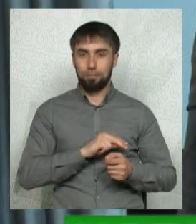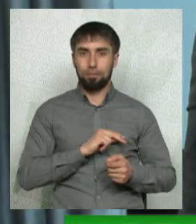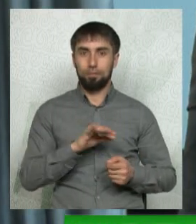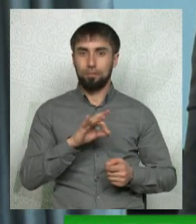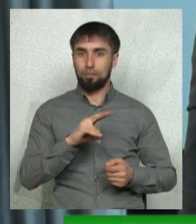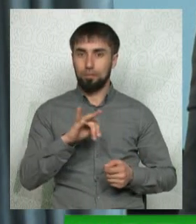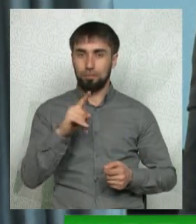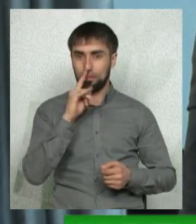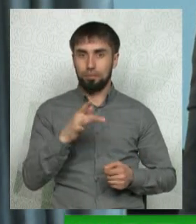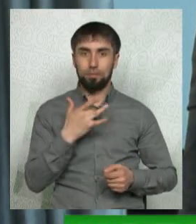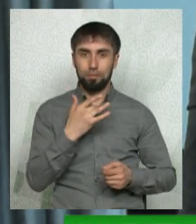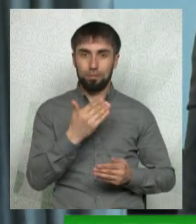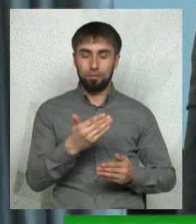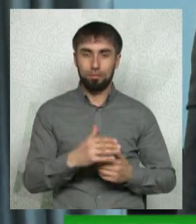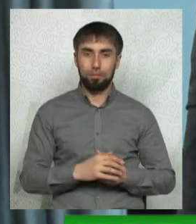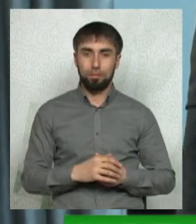будут жаловаться.